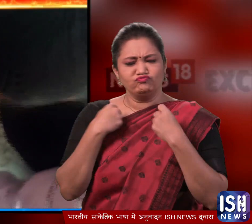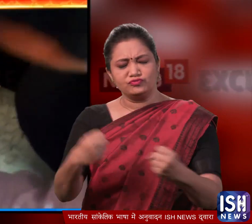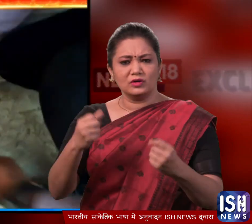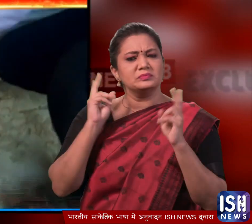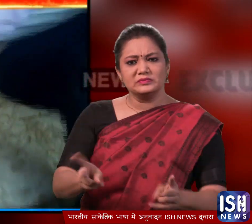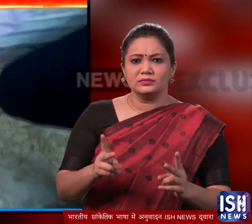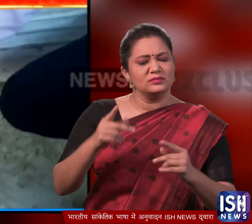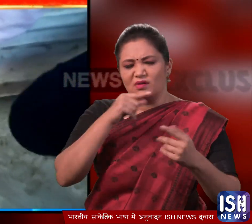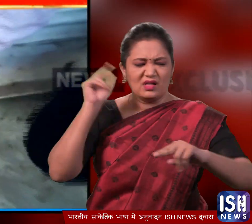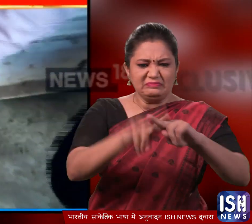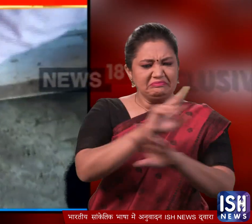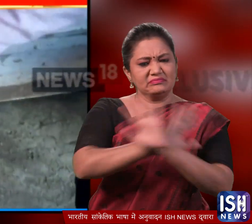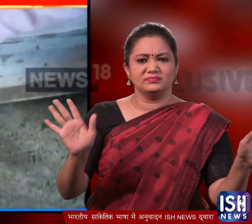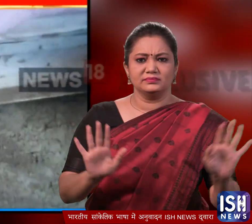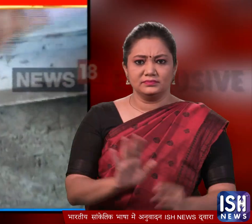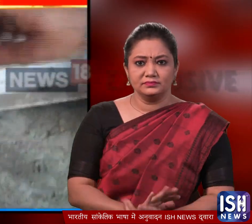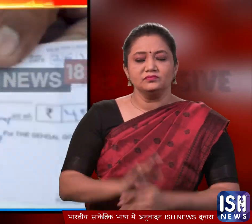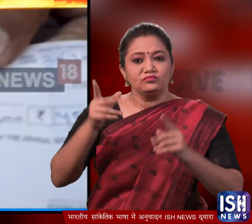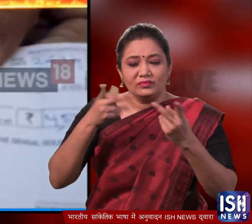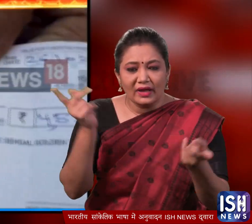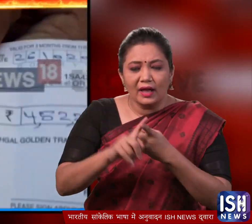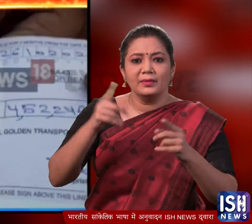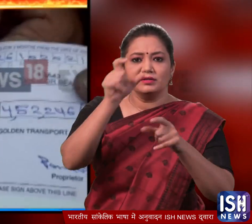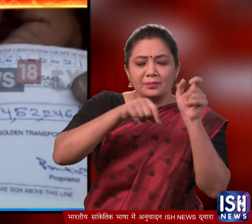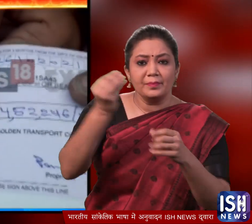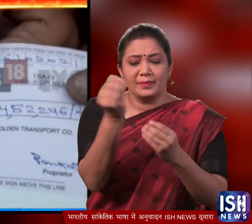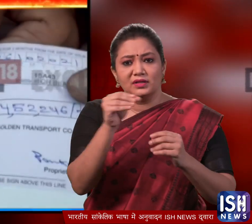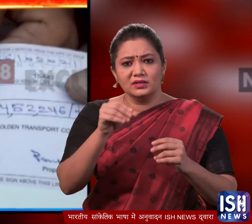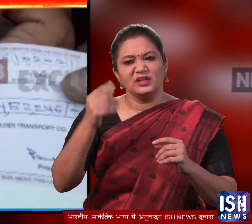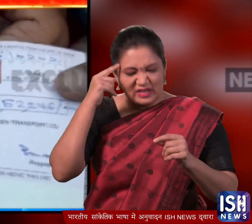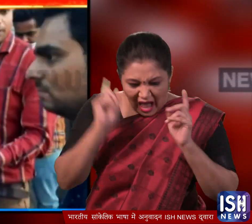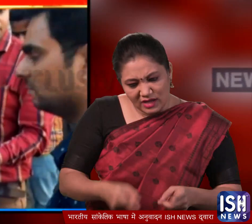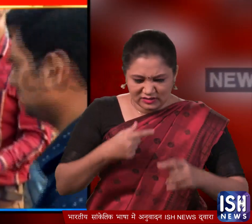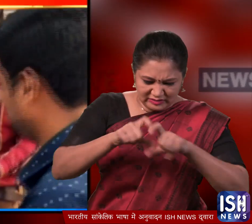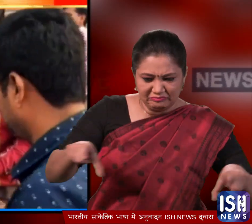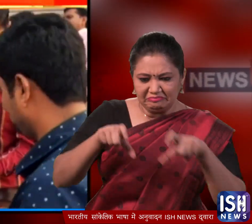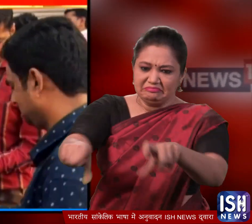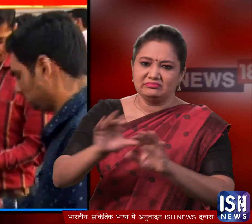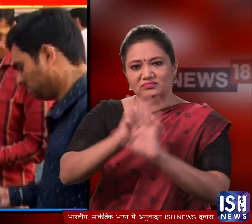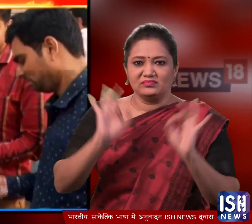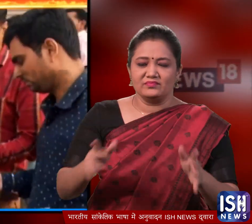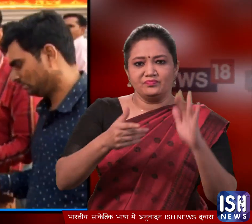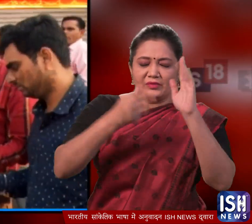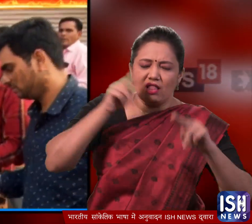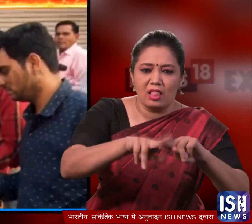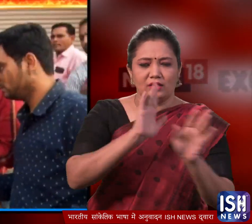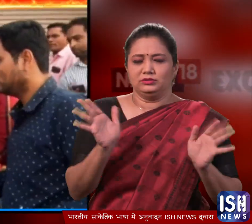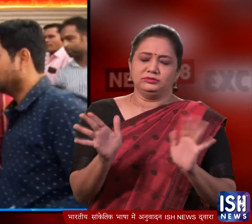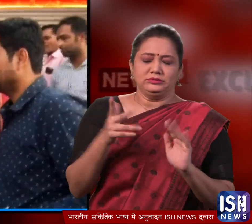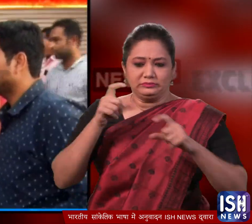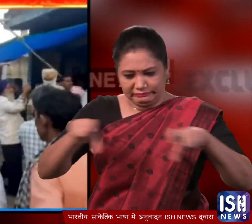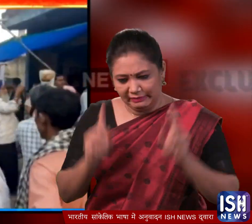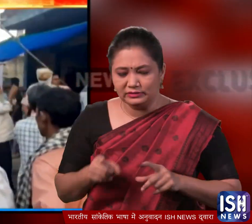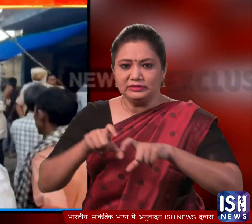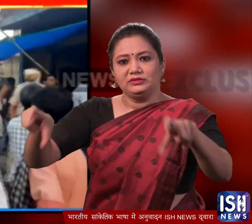और उसने बेधड़क अपनी कार्रवाई को अंजाम दिया। इस कार्रवाई के दौरान कुछ लोग ऐसे भी रहे जिन्होंने हाथों हाथ अपना टैक्स भरकर बिल्डिंग को सील होने से